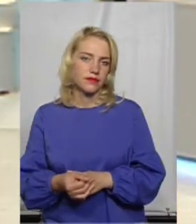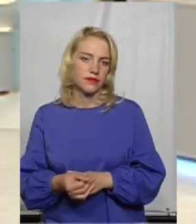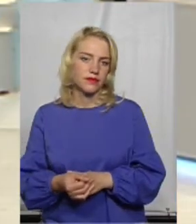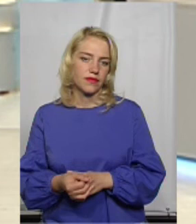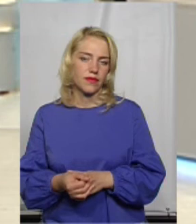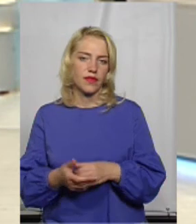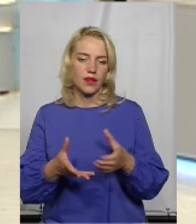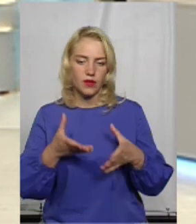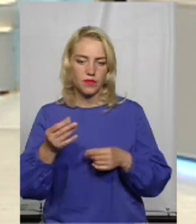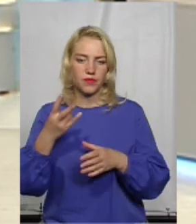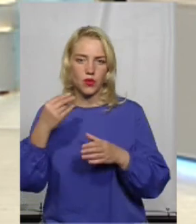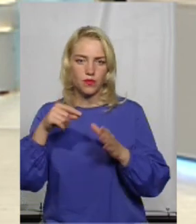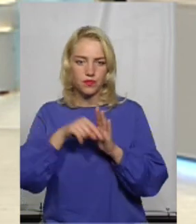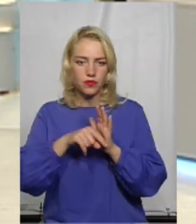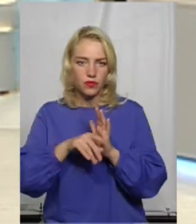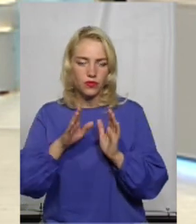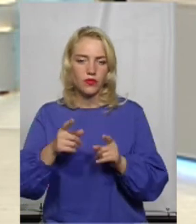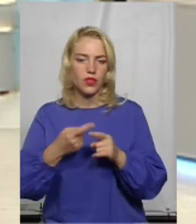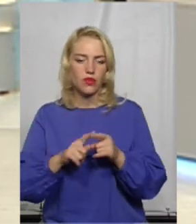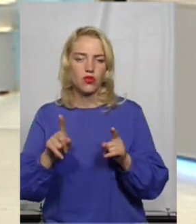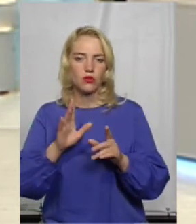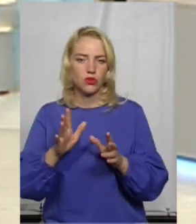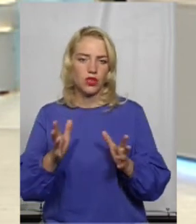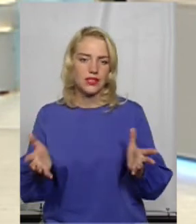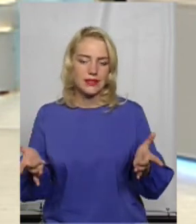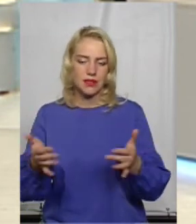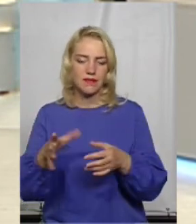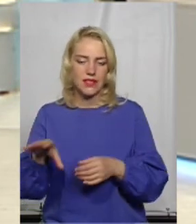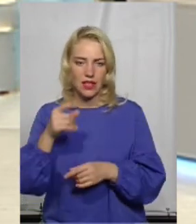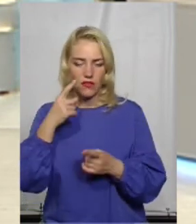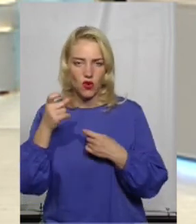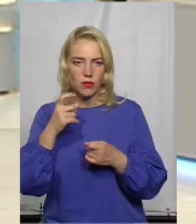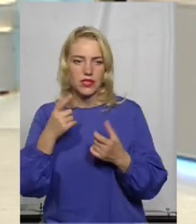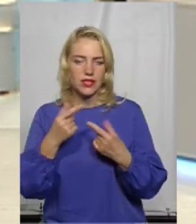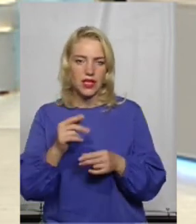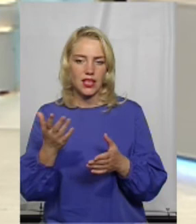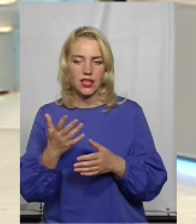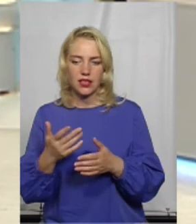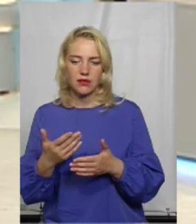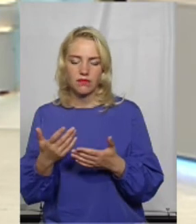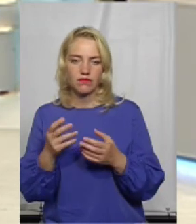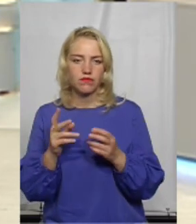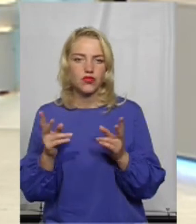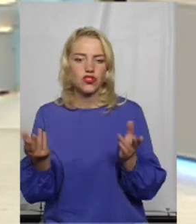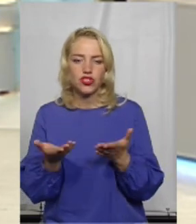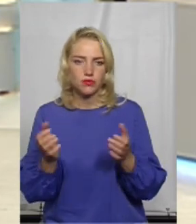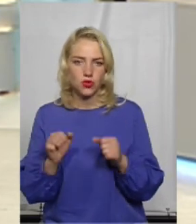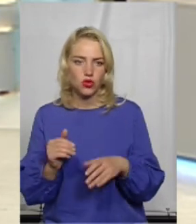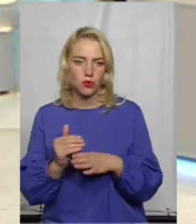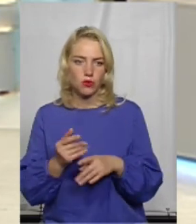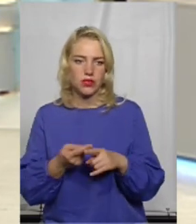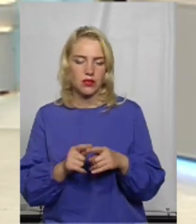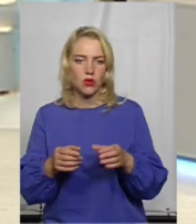свою роль в тому, що буде акумулюватися вся інформація, де, яким чином можна допомогти цим цільовим